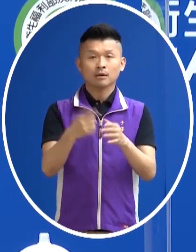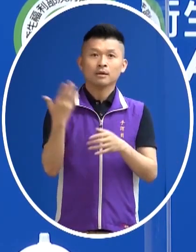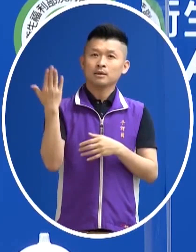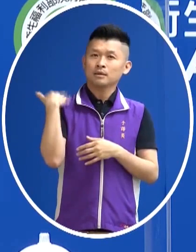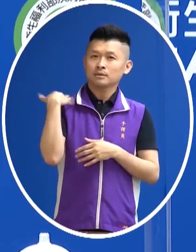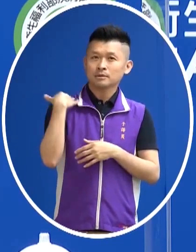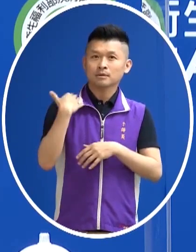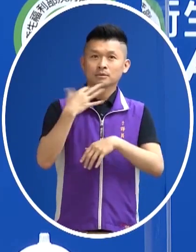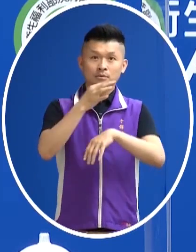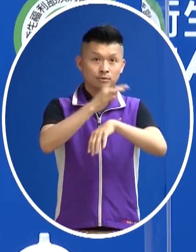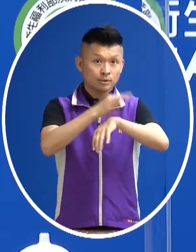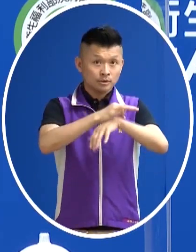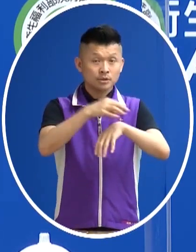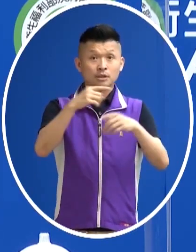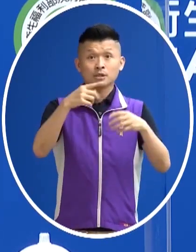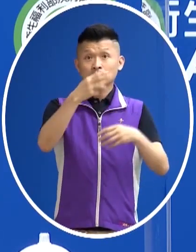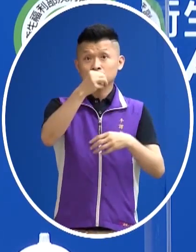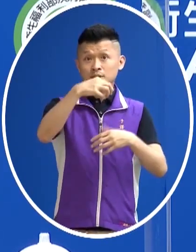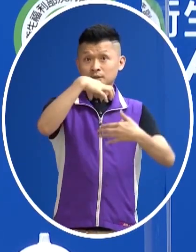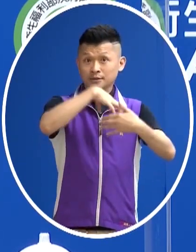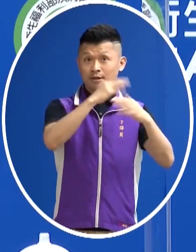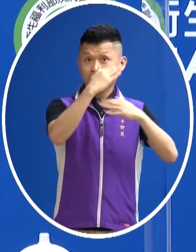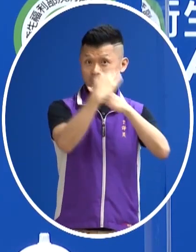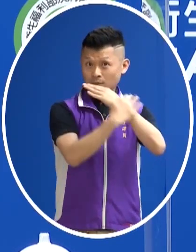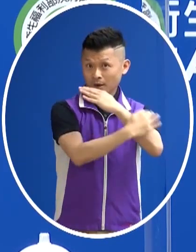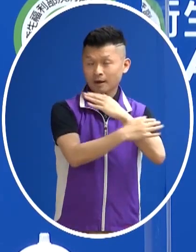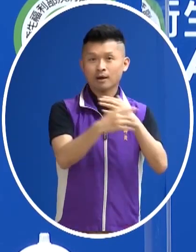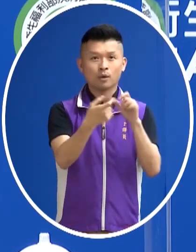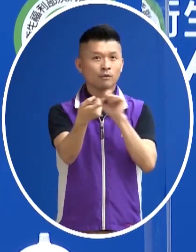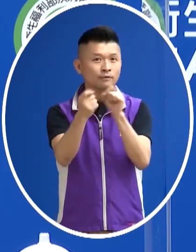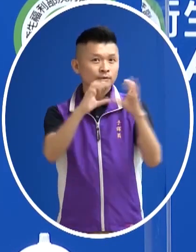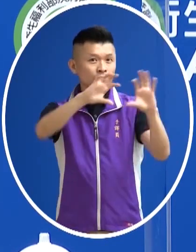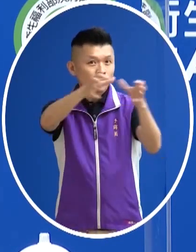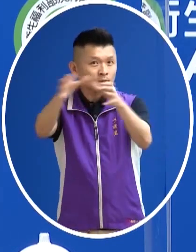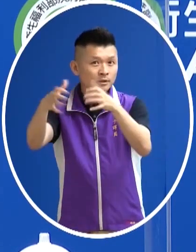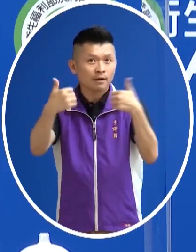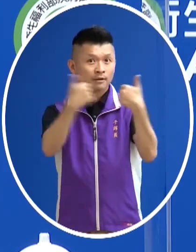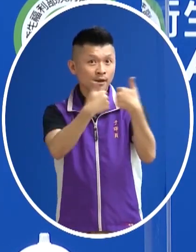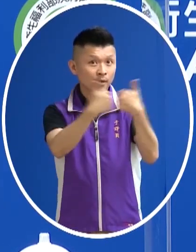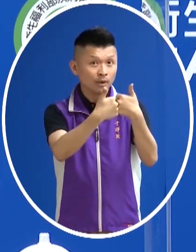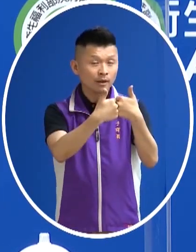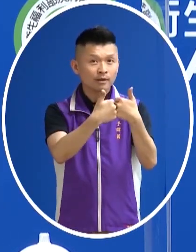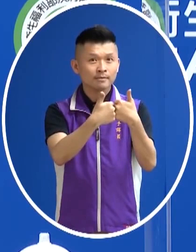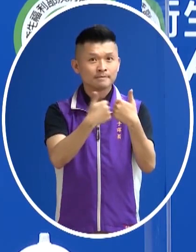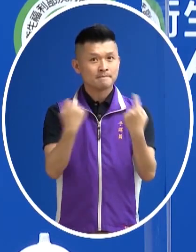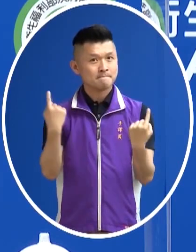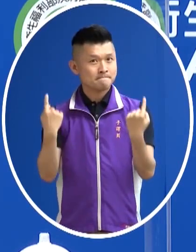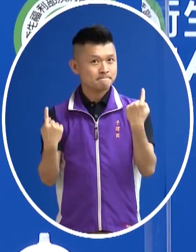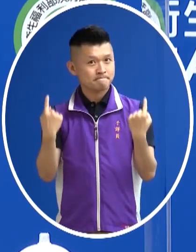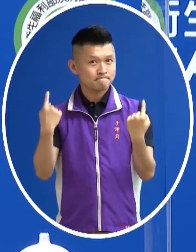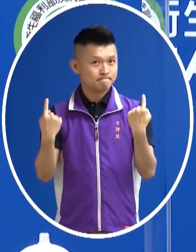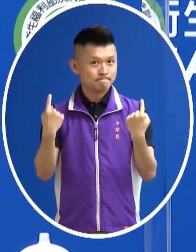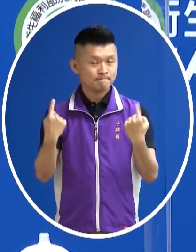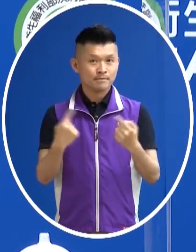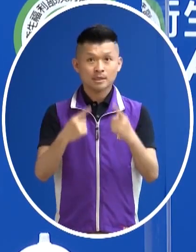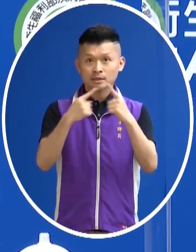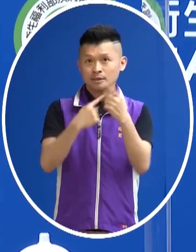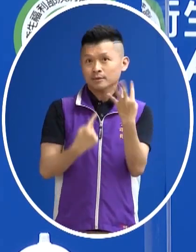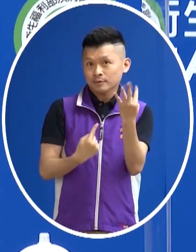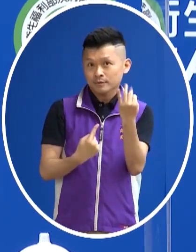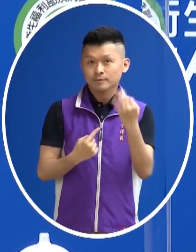瓦跟理念相近的国家，哈，哦，在开议会议的时候，那哈，哦，就是不管是人